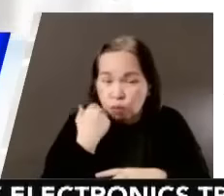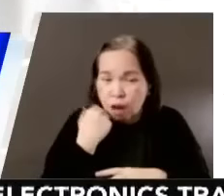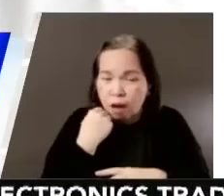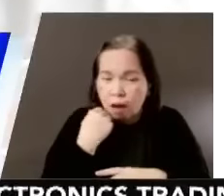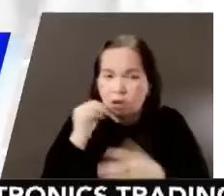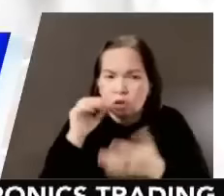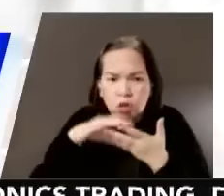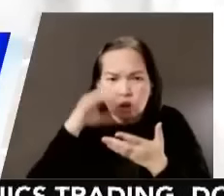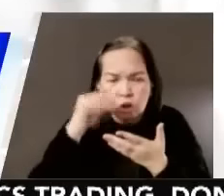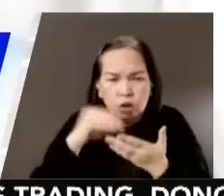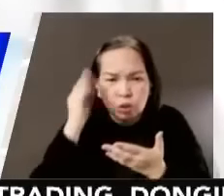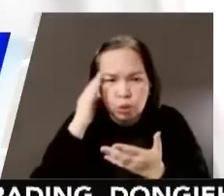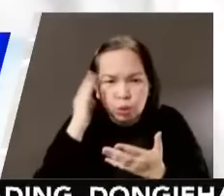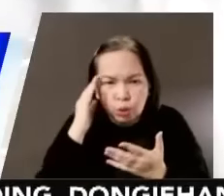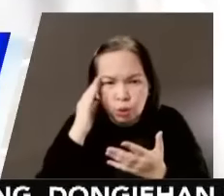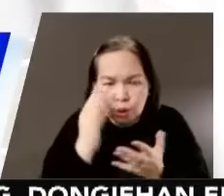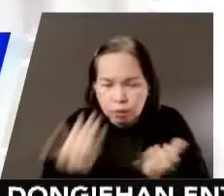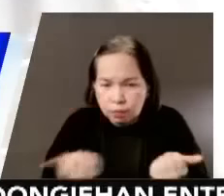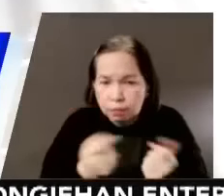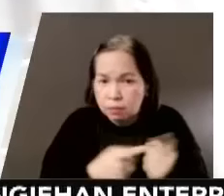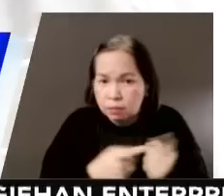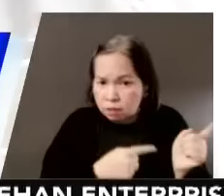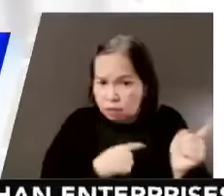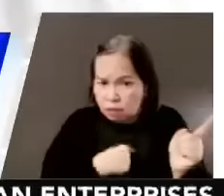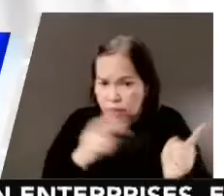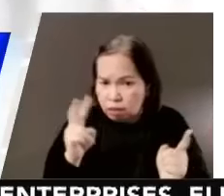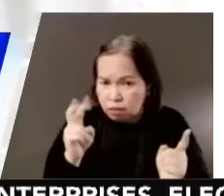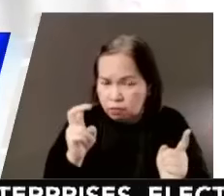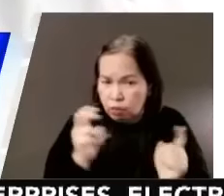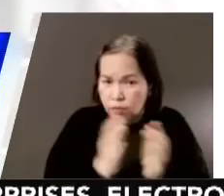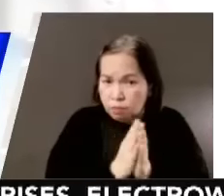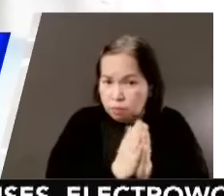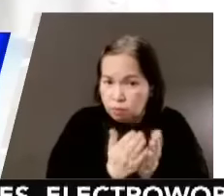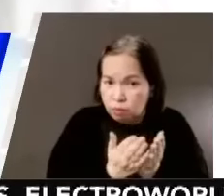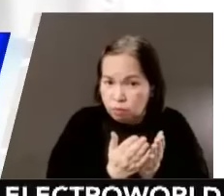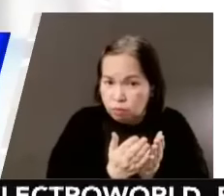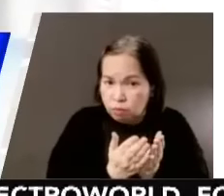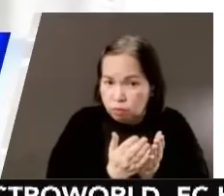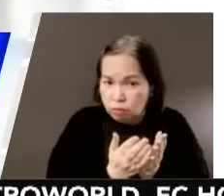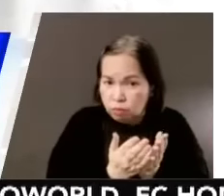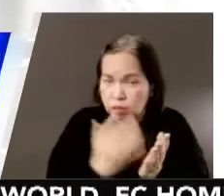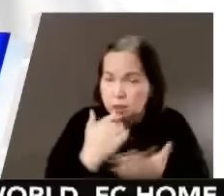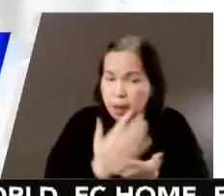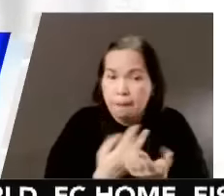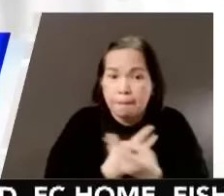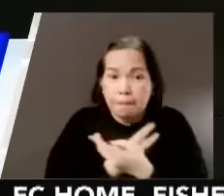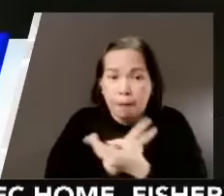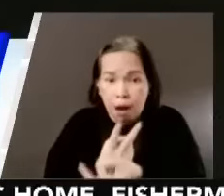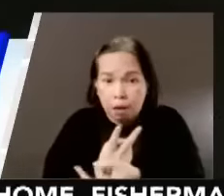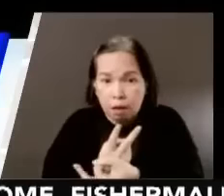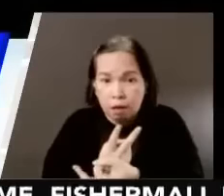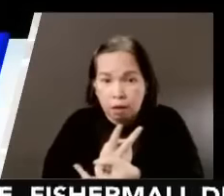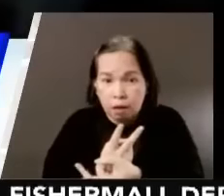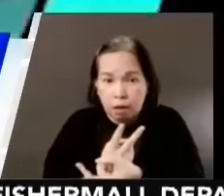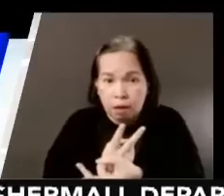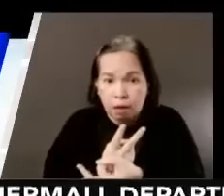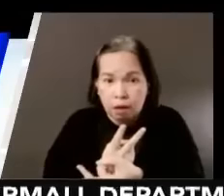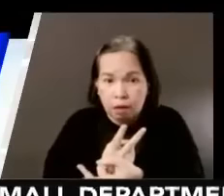nakasulat. 200 libro nawawala dito araw-araw, hinihiram. 200 masasayang tao.